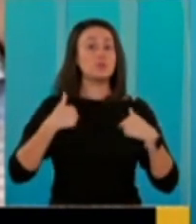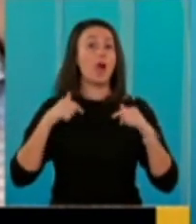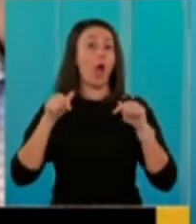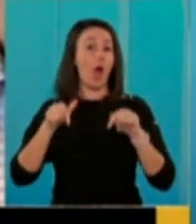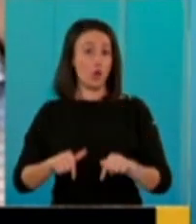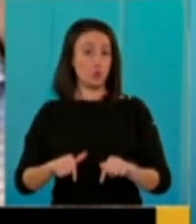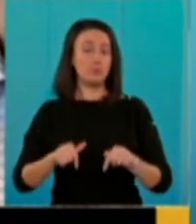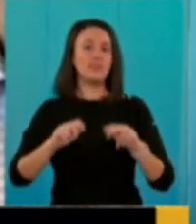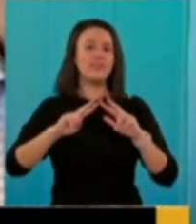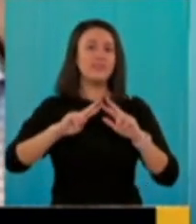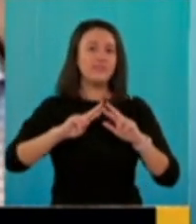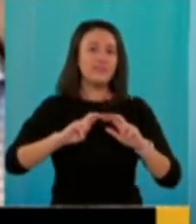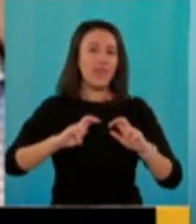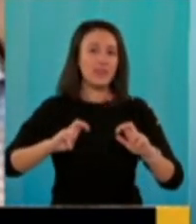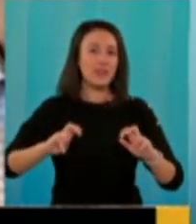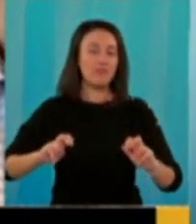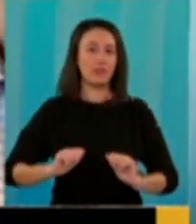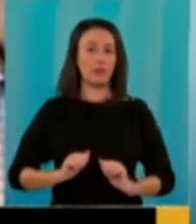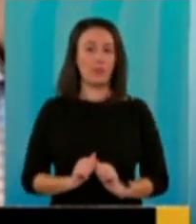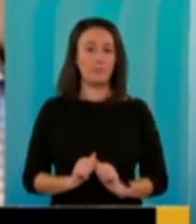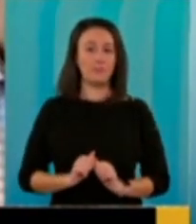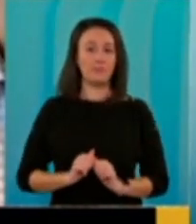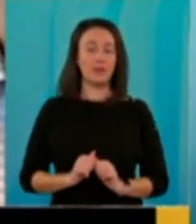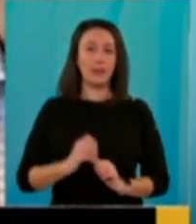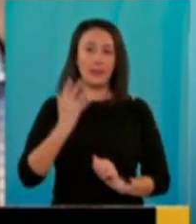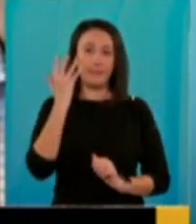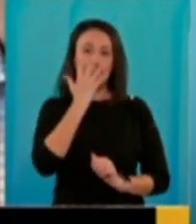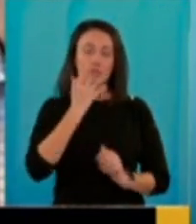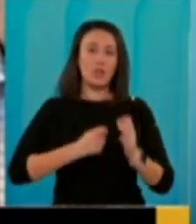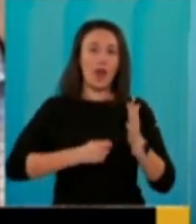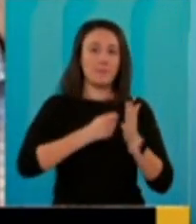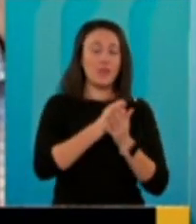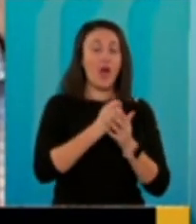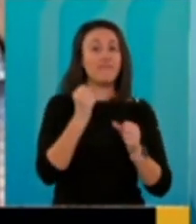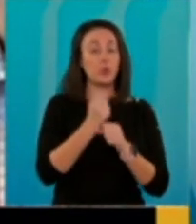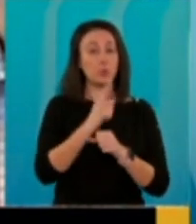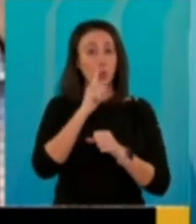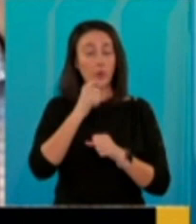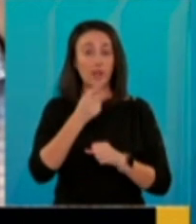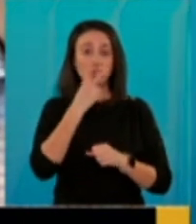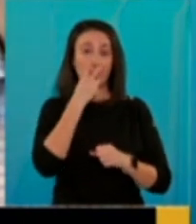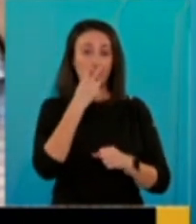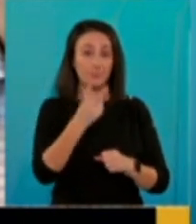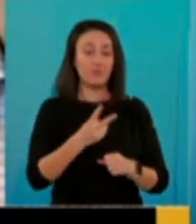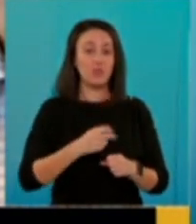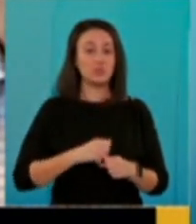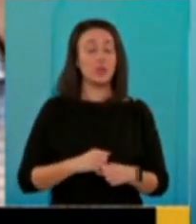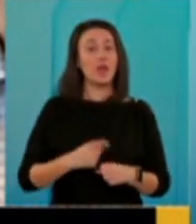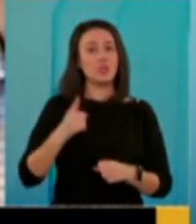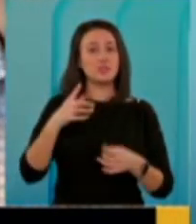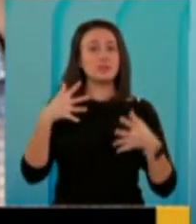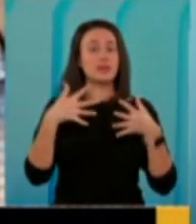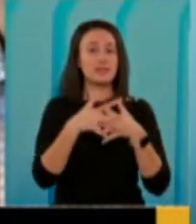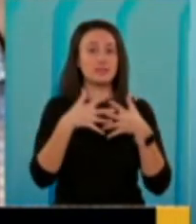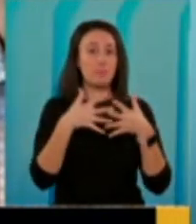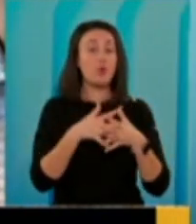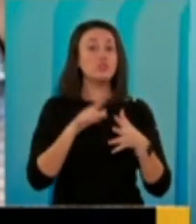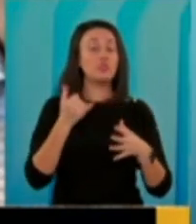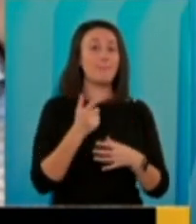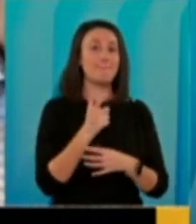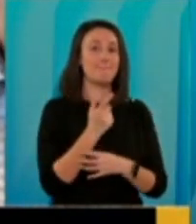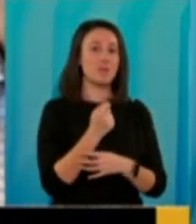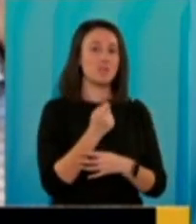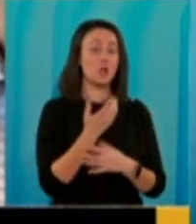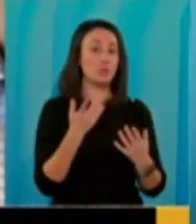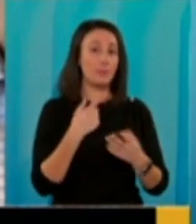actuală anchetează reclamația pe care a făcut-o Ucraina în ceea ce privește acest război. Și mesajul